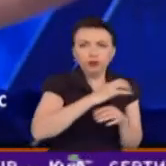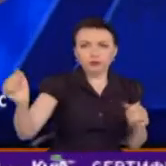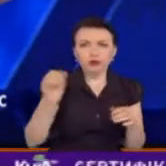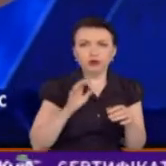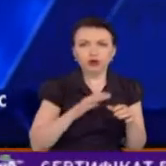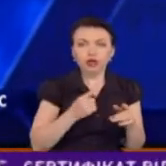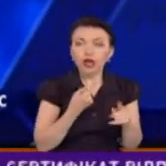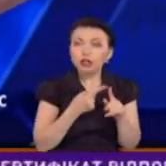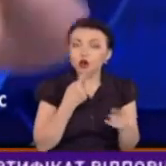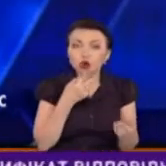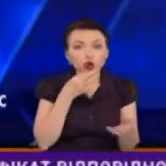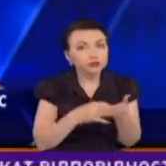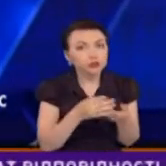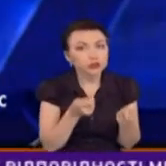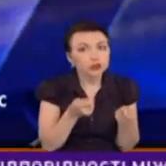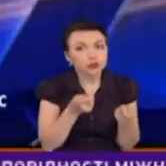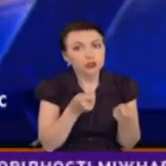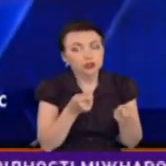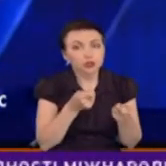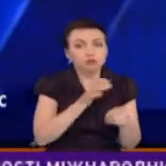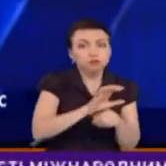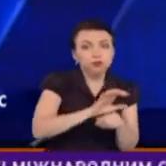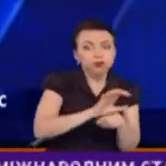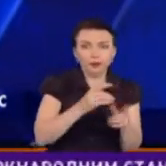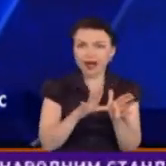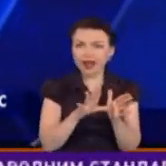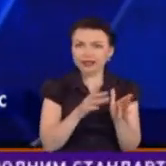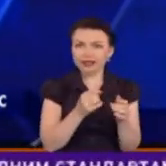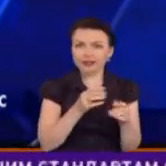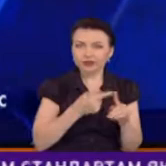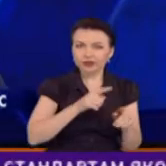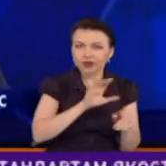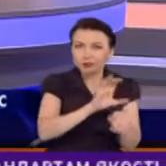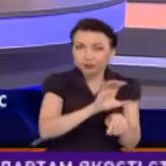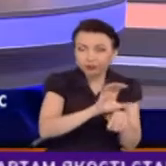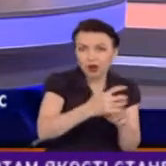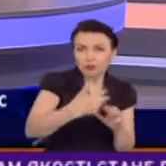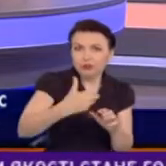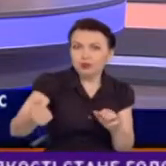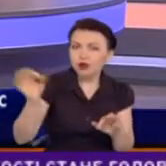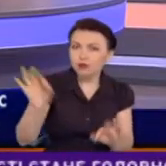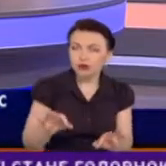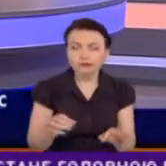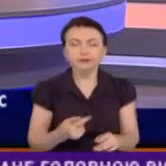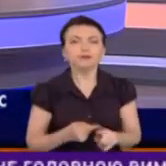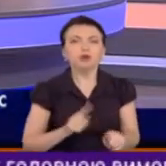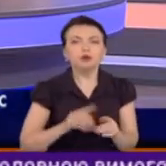генерує, або менше споживає, там йде циклічне відключення автоматичне. Він пише, на добу